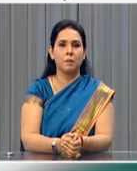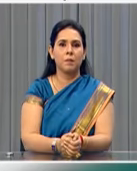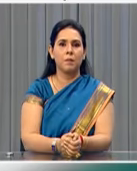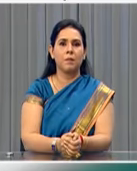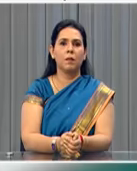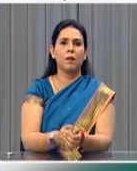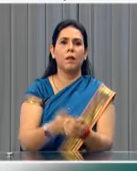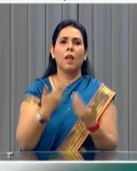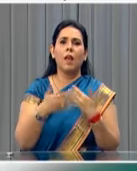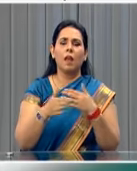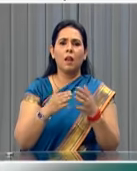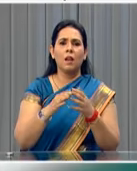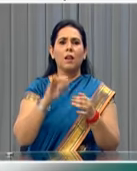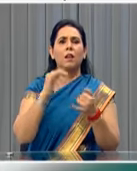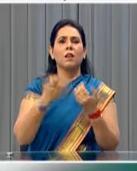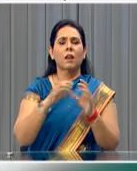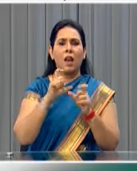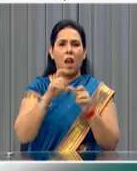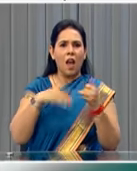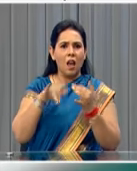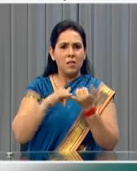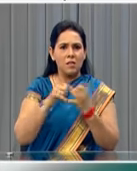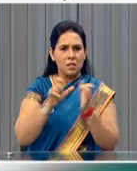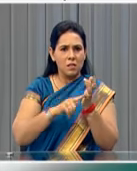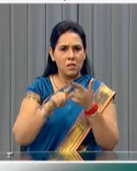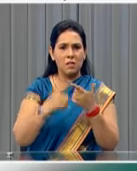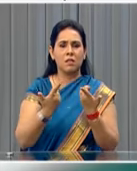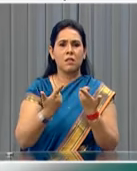चाहे जातिवाद का जहर हो,